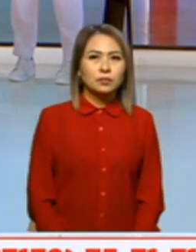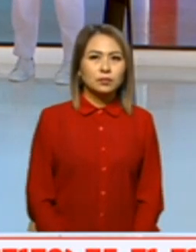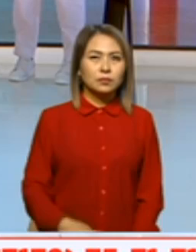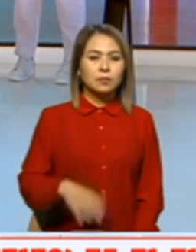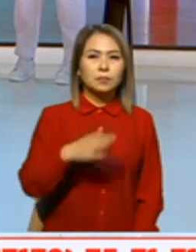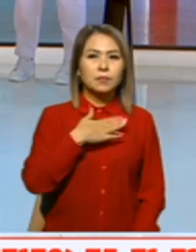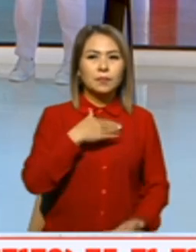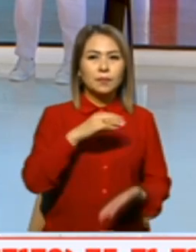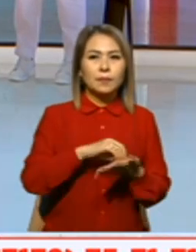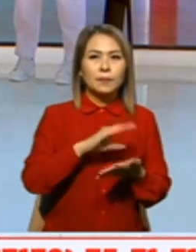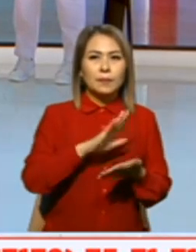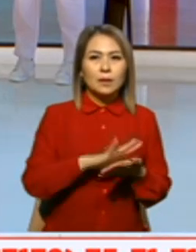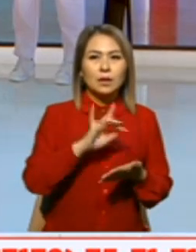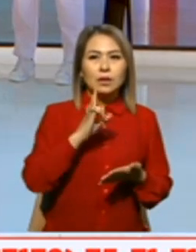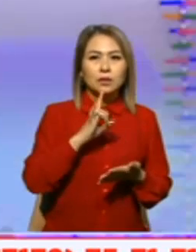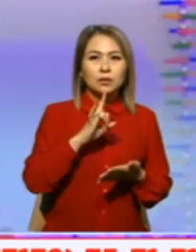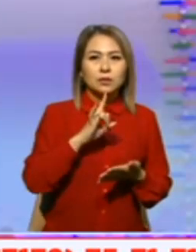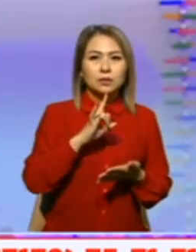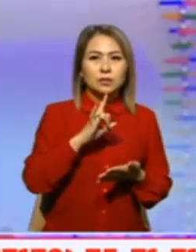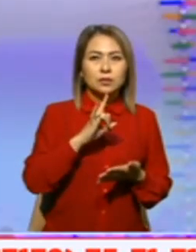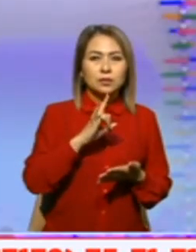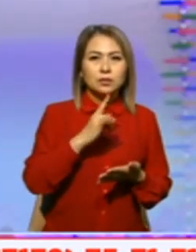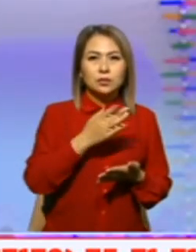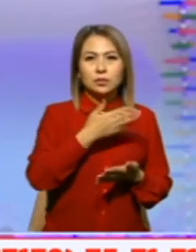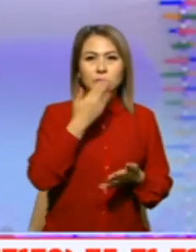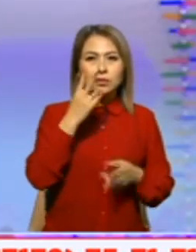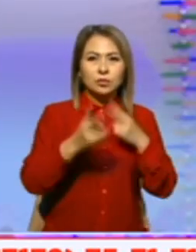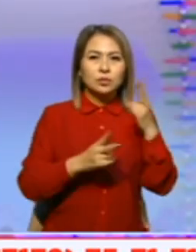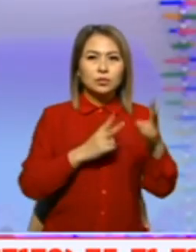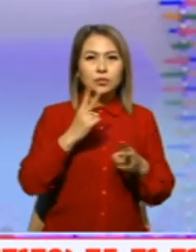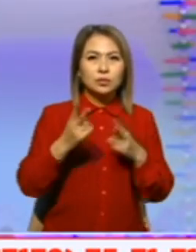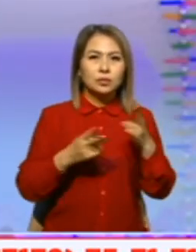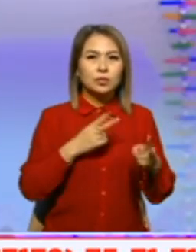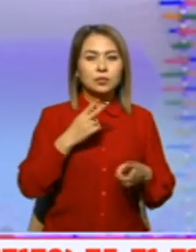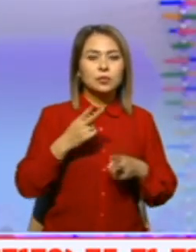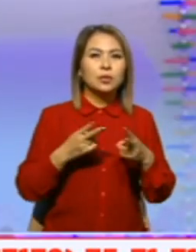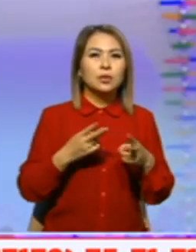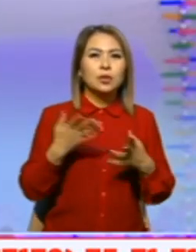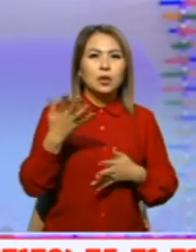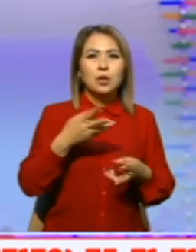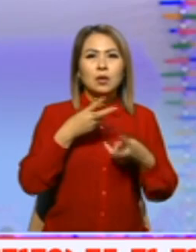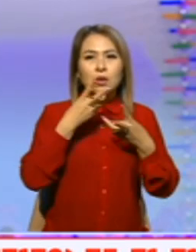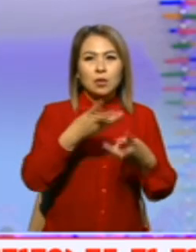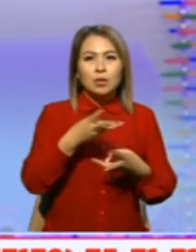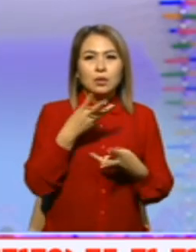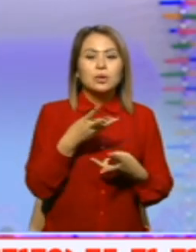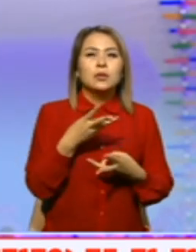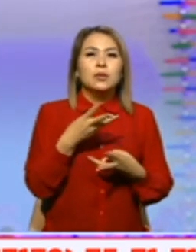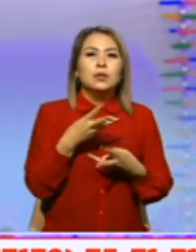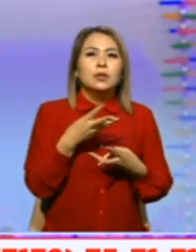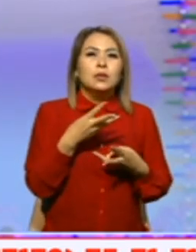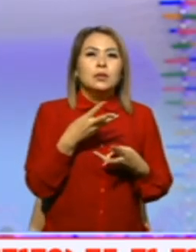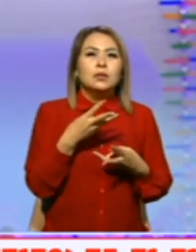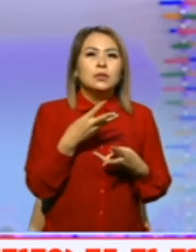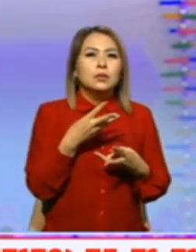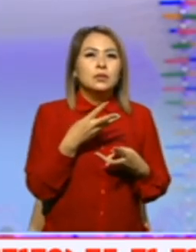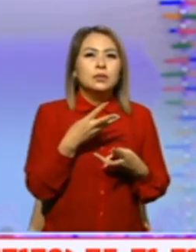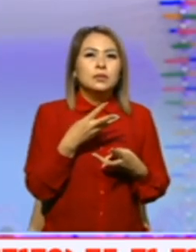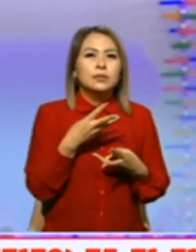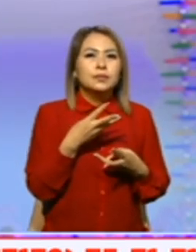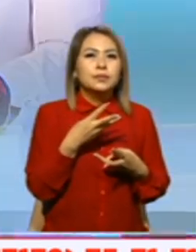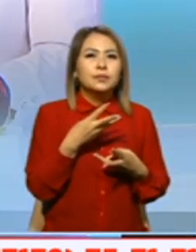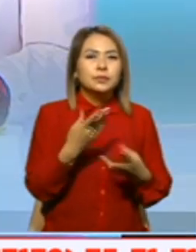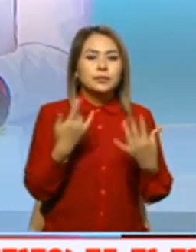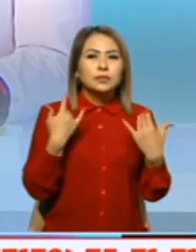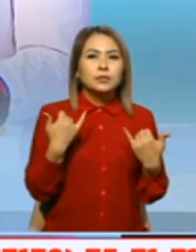диагноз қойды, бірақ балада ондай шағымдар жоқ дейді. Шалқалап жылауы болмаса, құсу. Біз енді мынау